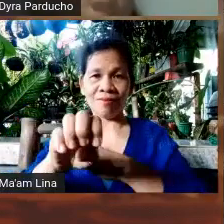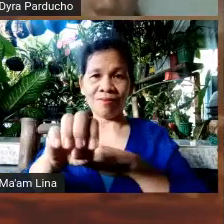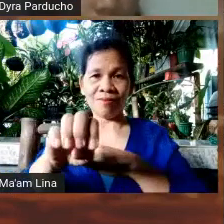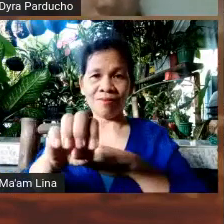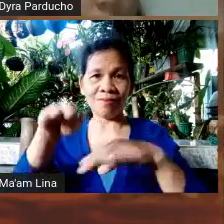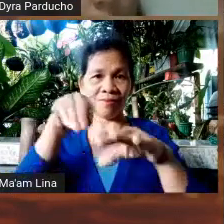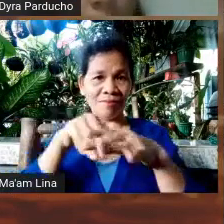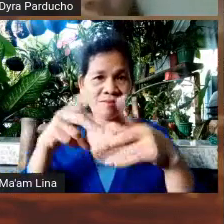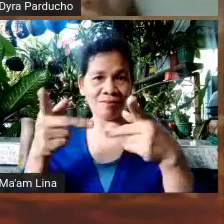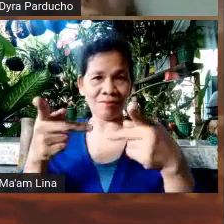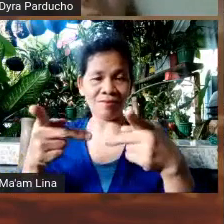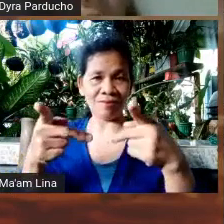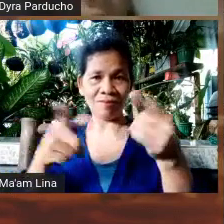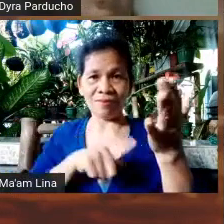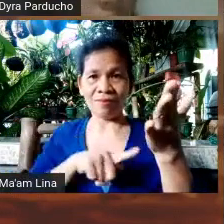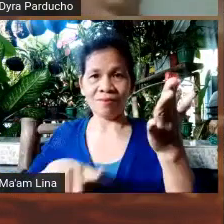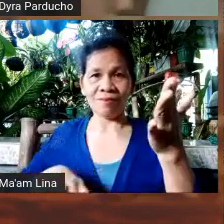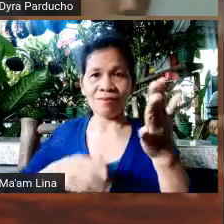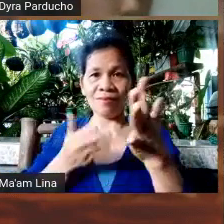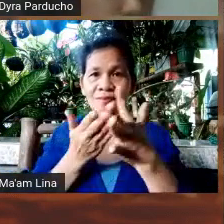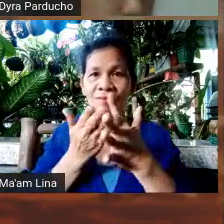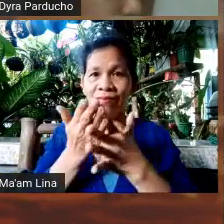ng Panginoon sa pamamagitan ng